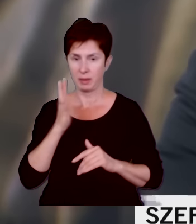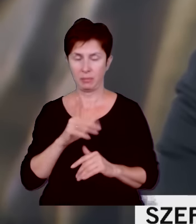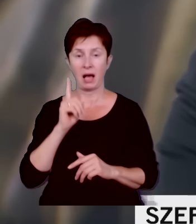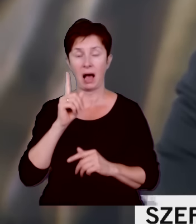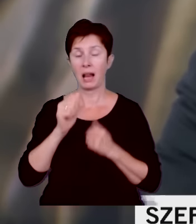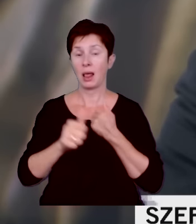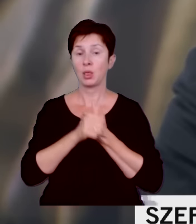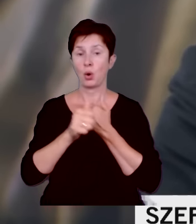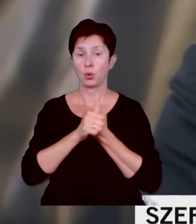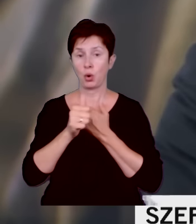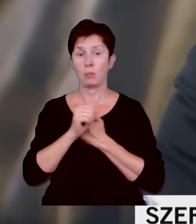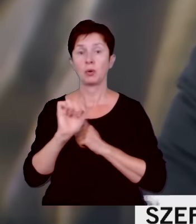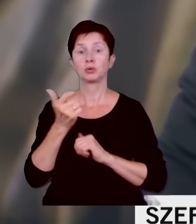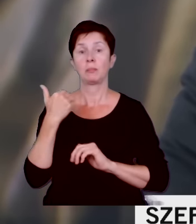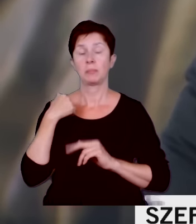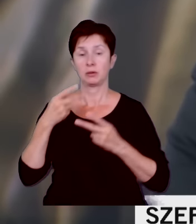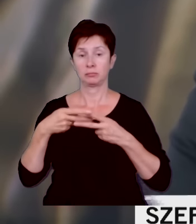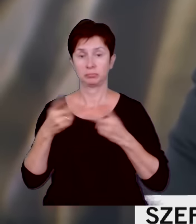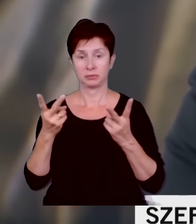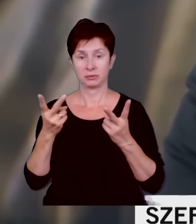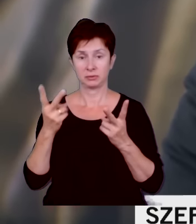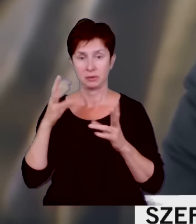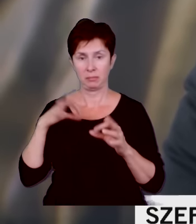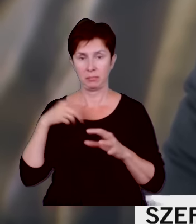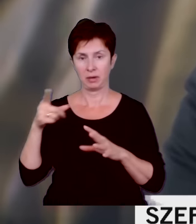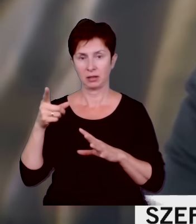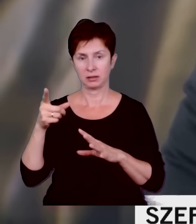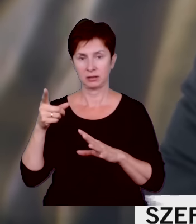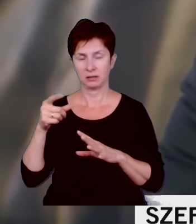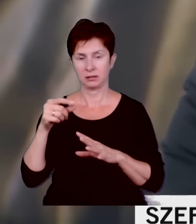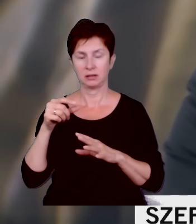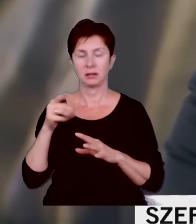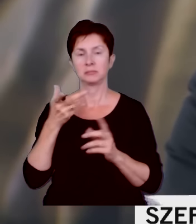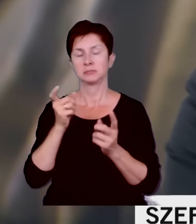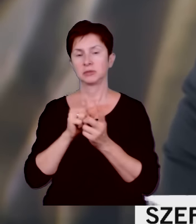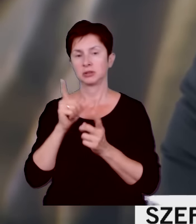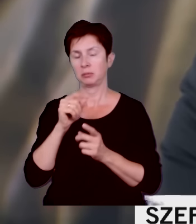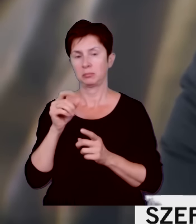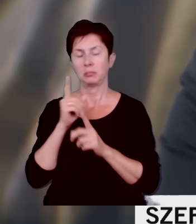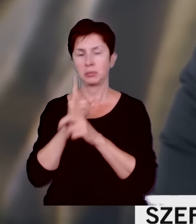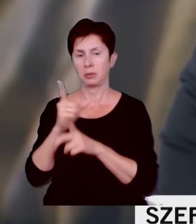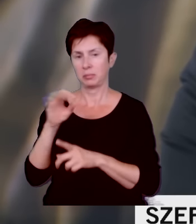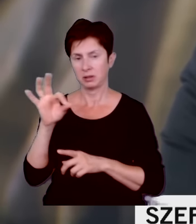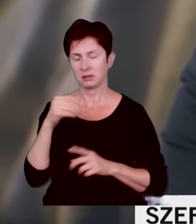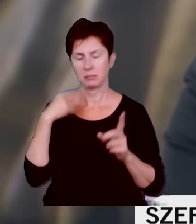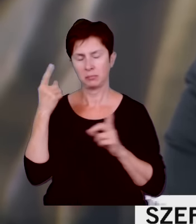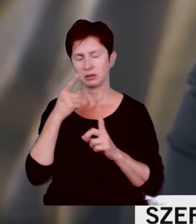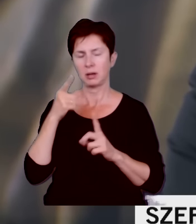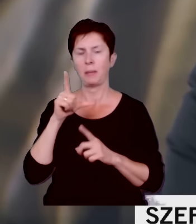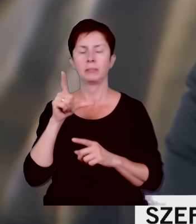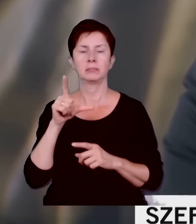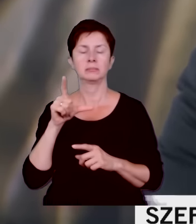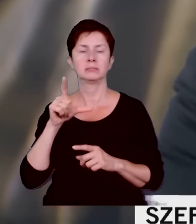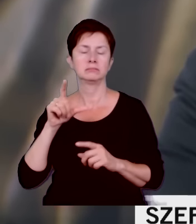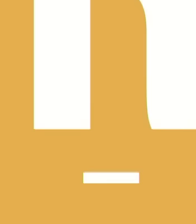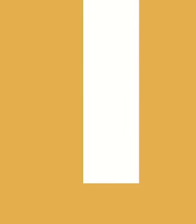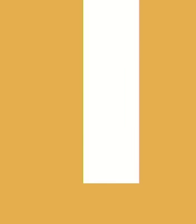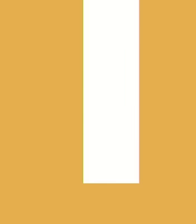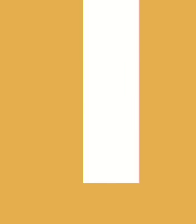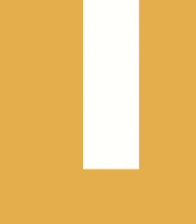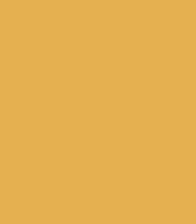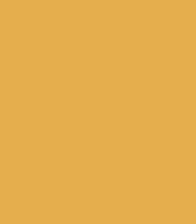zostały ujawnione przez jak pani redaktor nazwała propisowskie Media ja bym powiedział konserwatywne media są prawdziwe